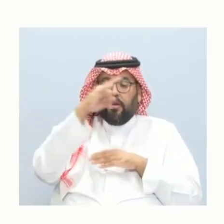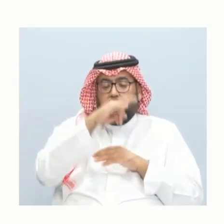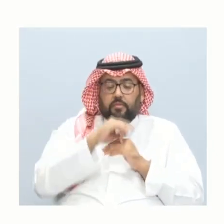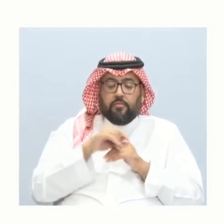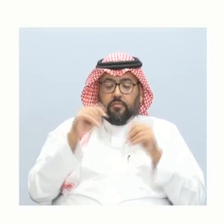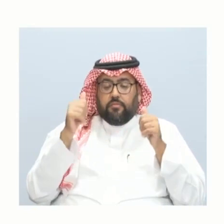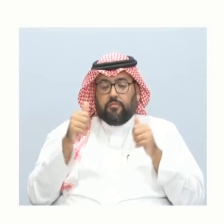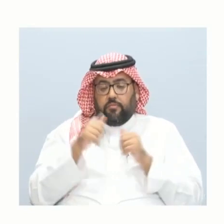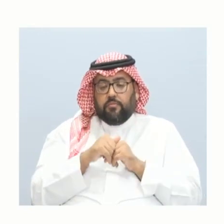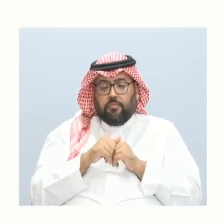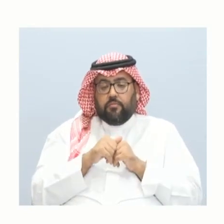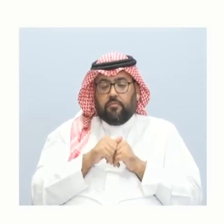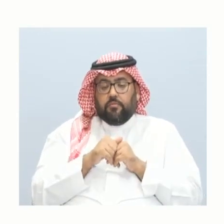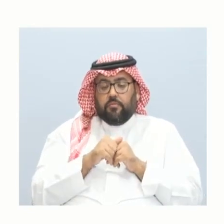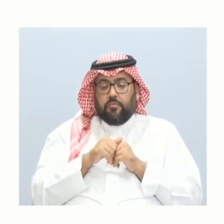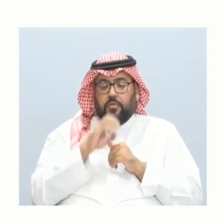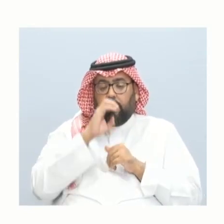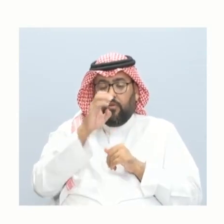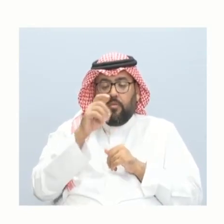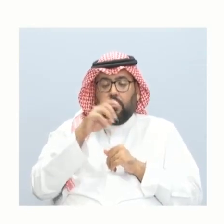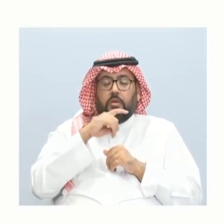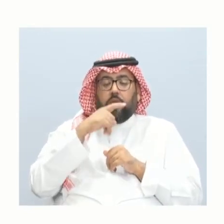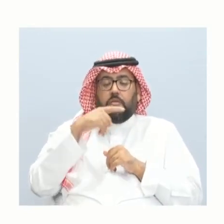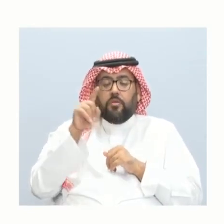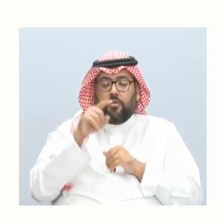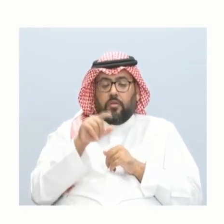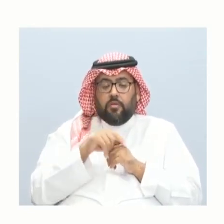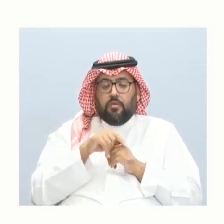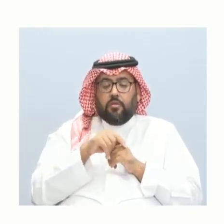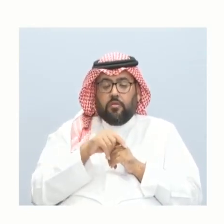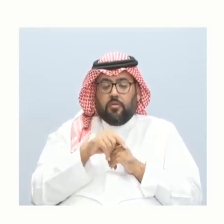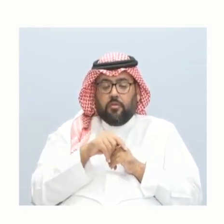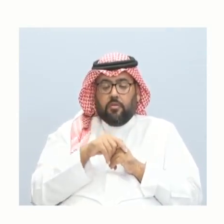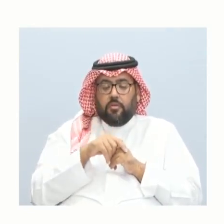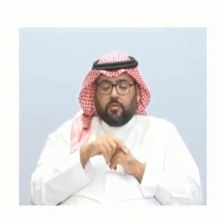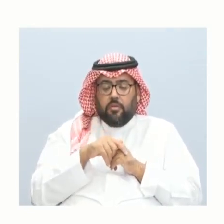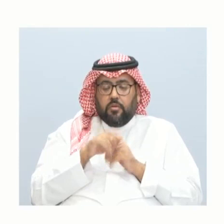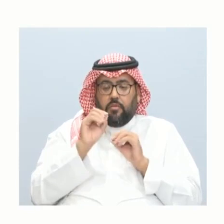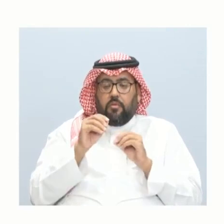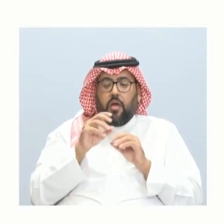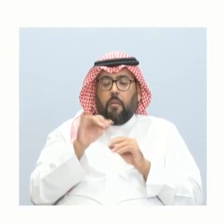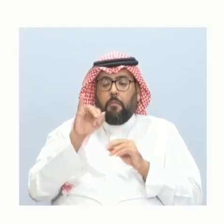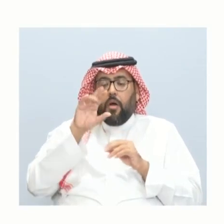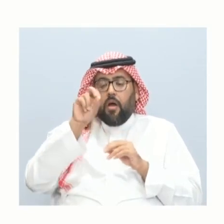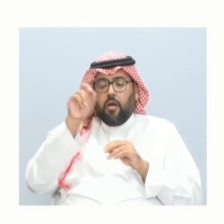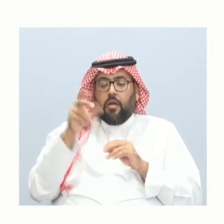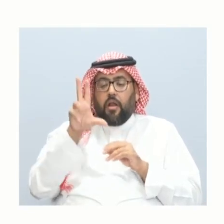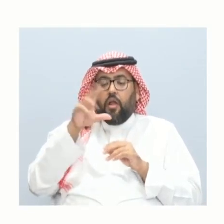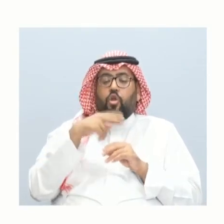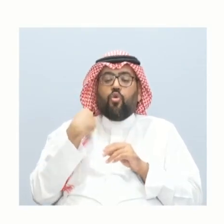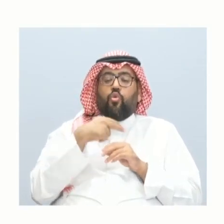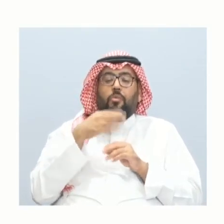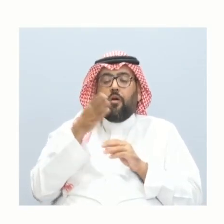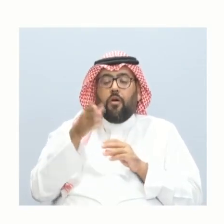احسنتم اجابات صحيحه رائعه بارك الله فيكم مقر الحكم